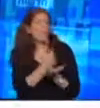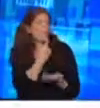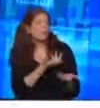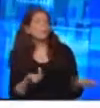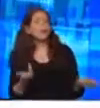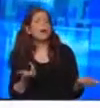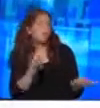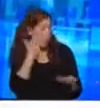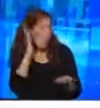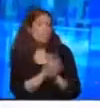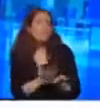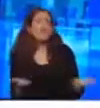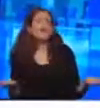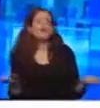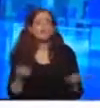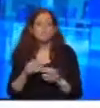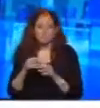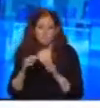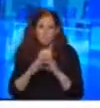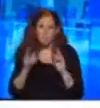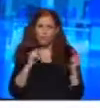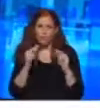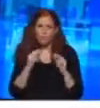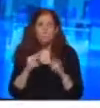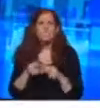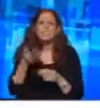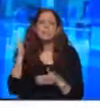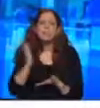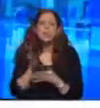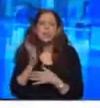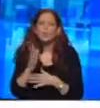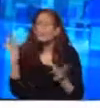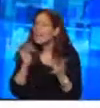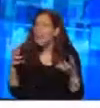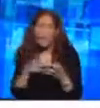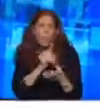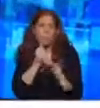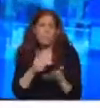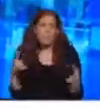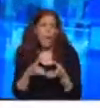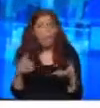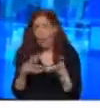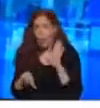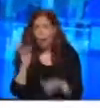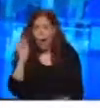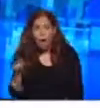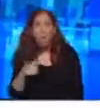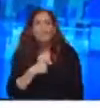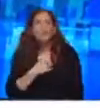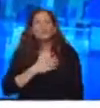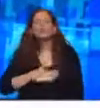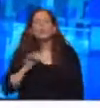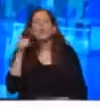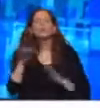רואים שקורה היום, זה שבגץ פוסק פסיקות מרושעות נגד העם שלו, הוא לא מייצג את העם, העם לא בחר בו, ואני רוצה מראש